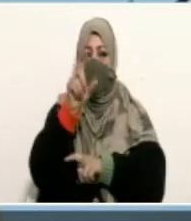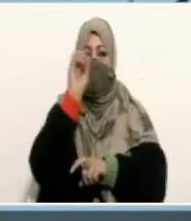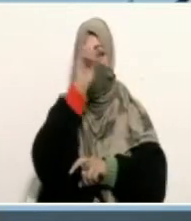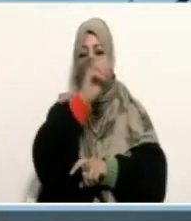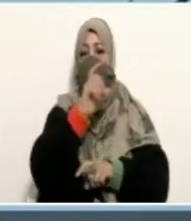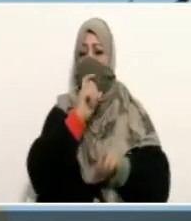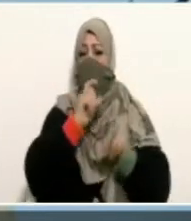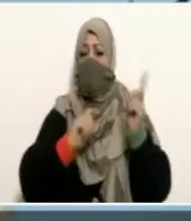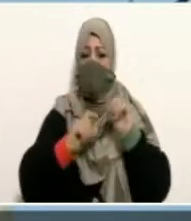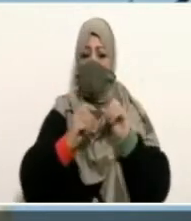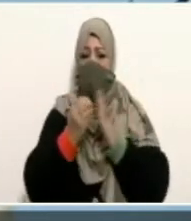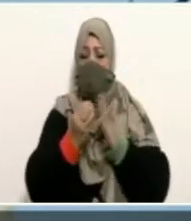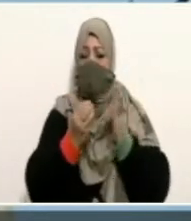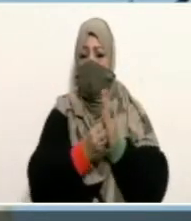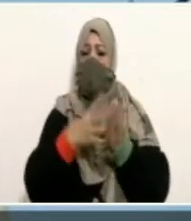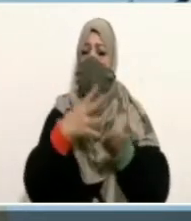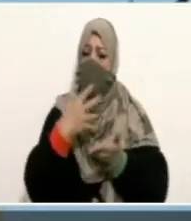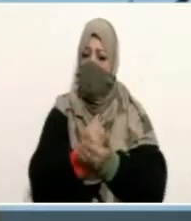فهو إذن